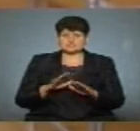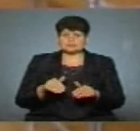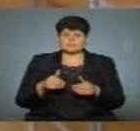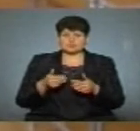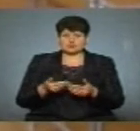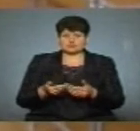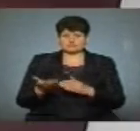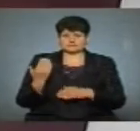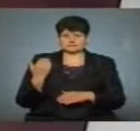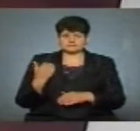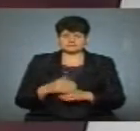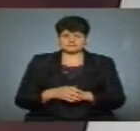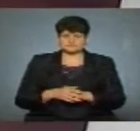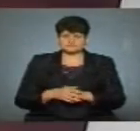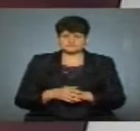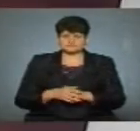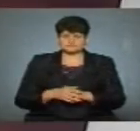запропоновані до цього.